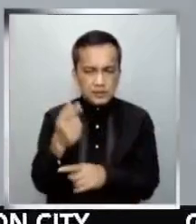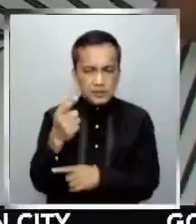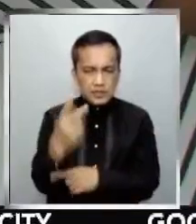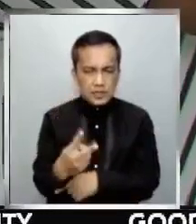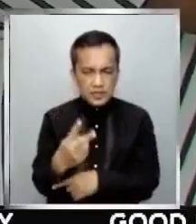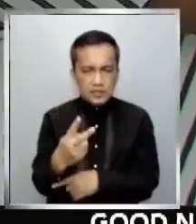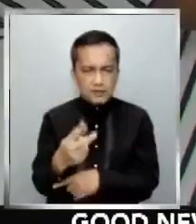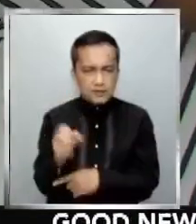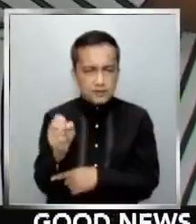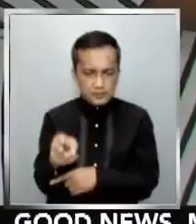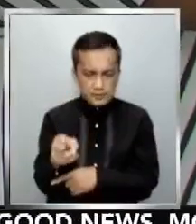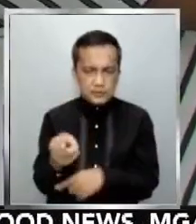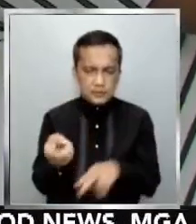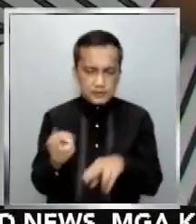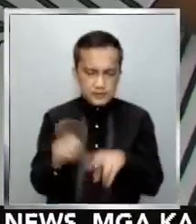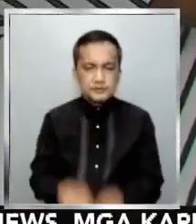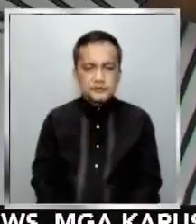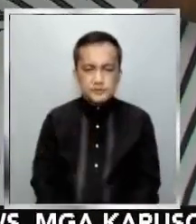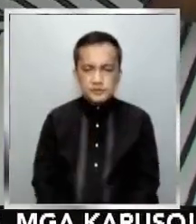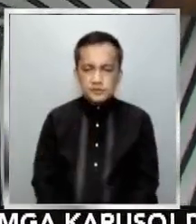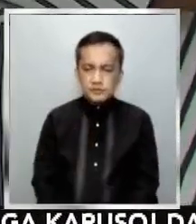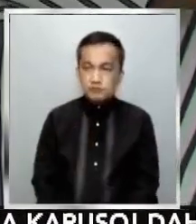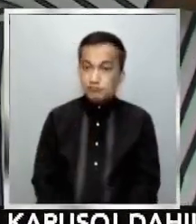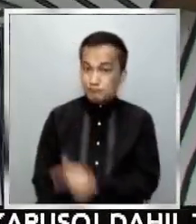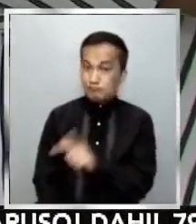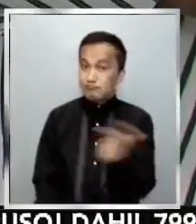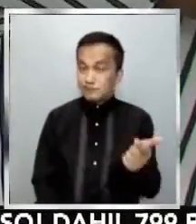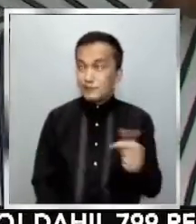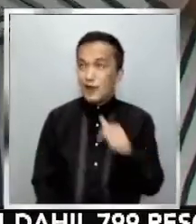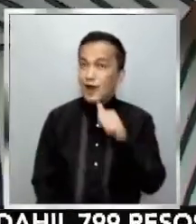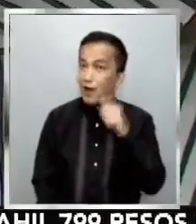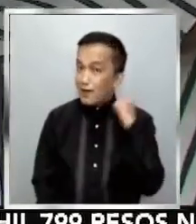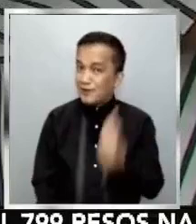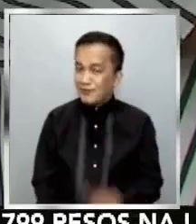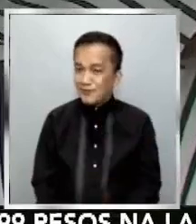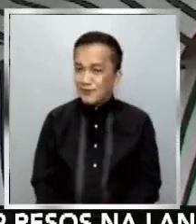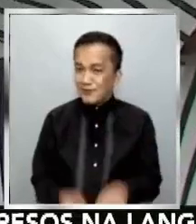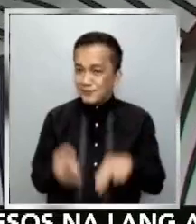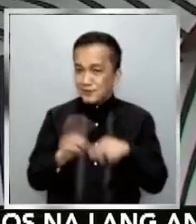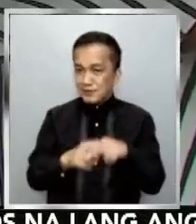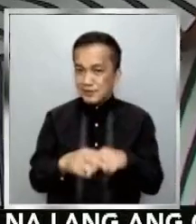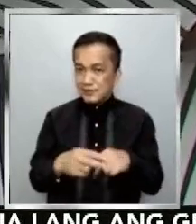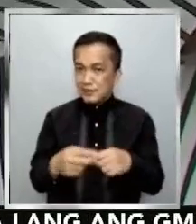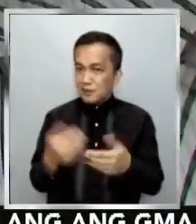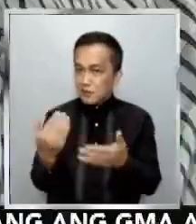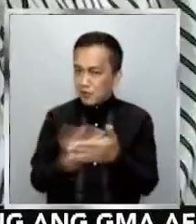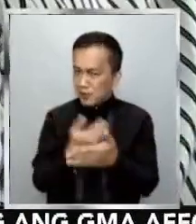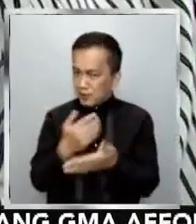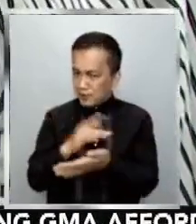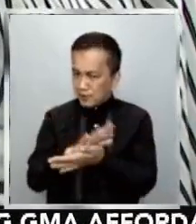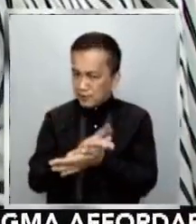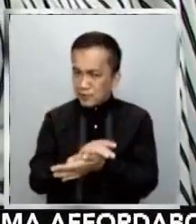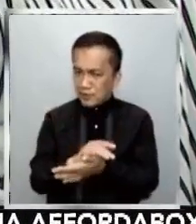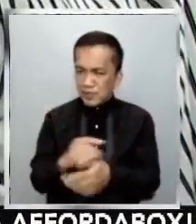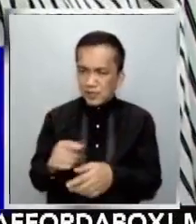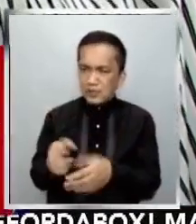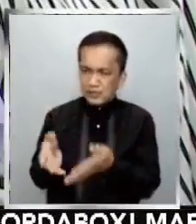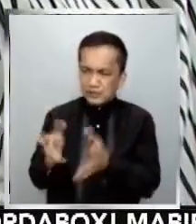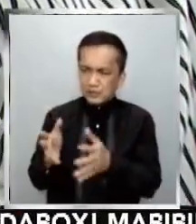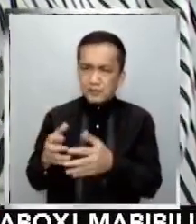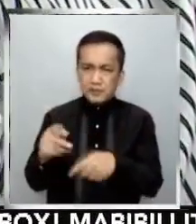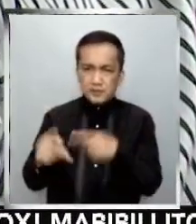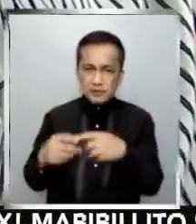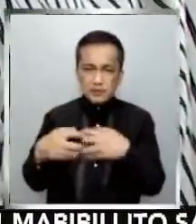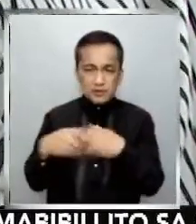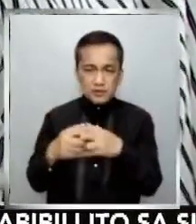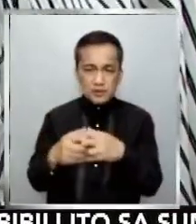muna. Ayokong tumaas kasi gagaling lang sa pandemic. Paanohin mo natin mga tao makabawi? Kung Pepe, sa loob na